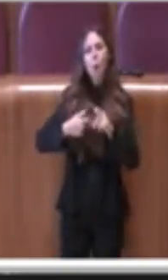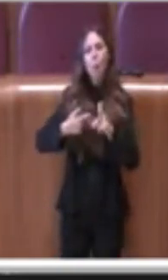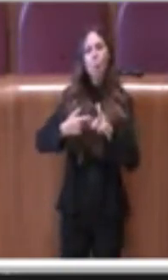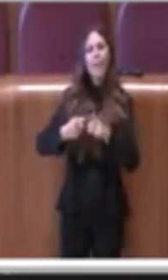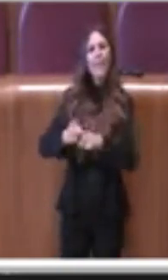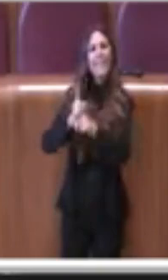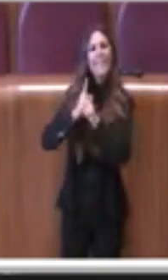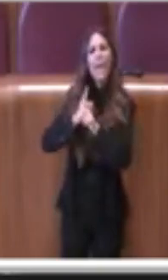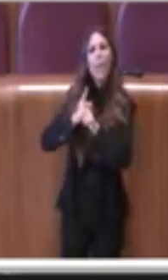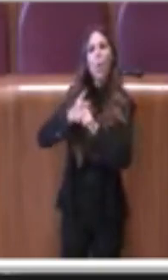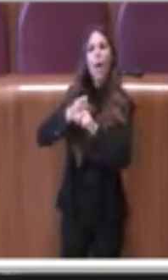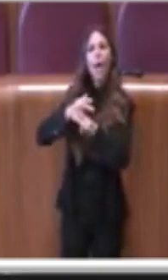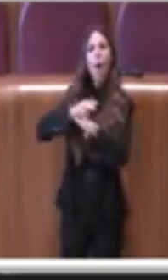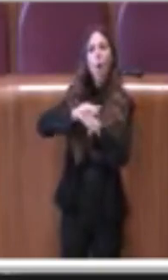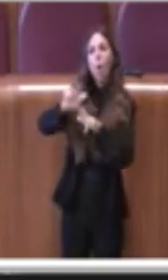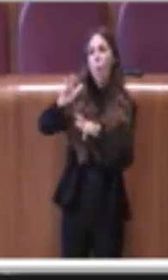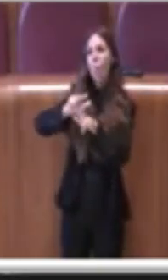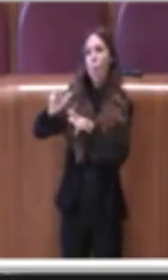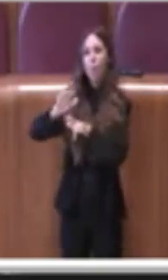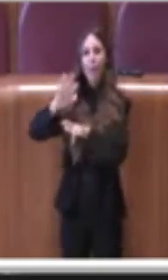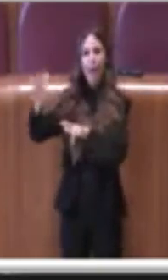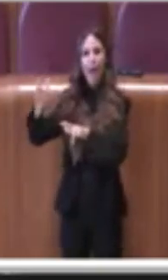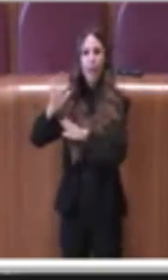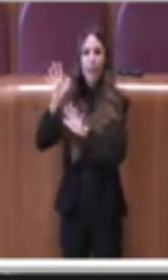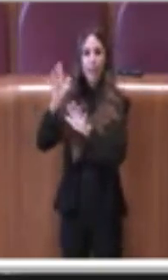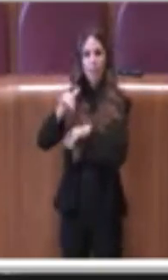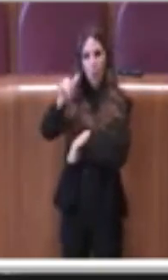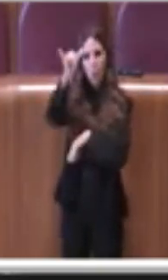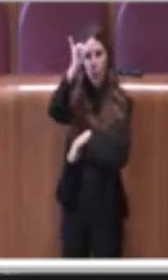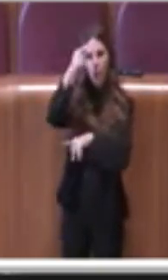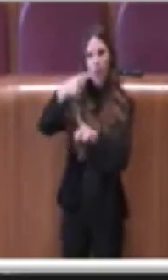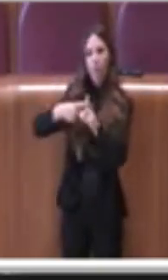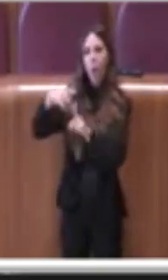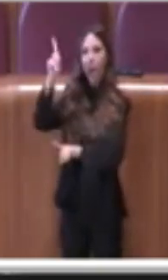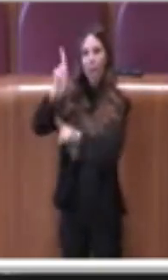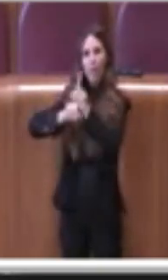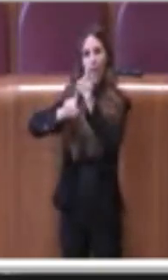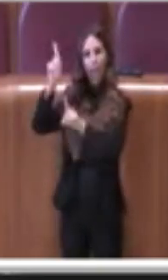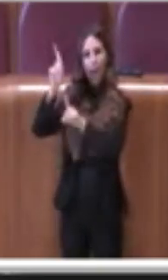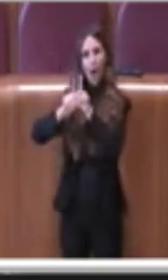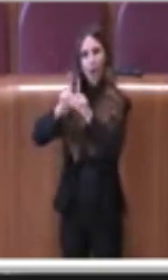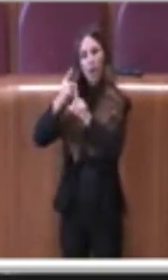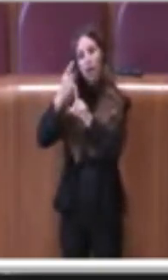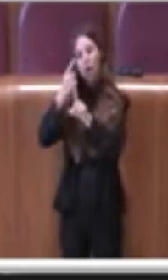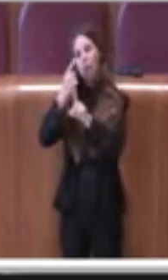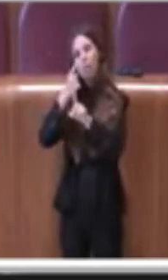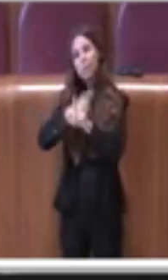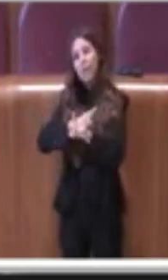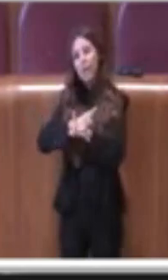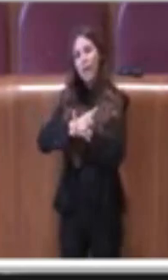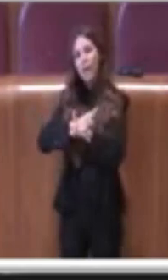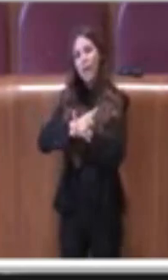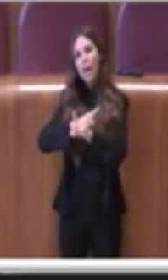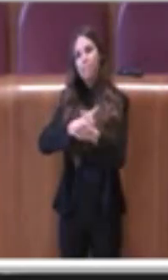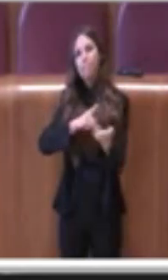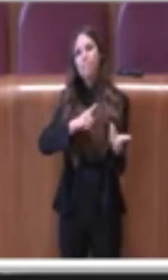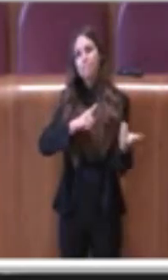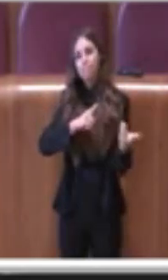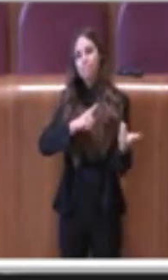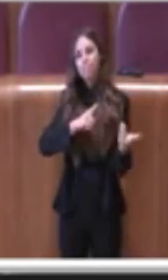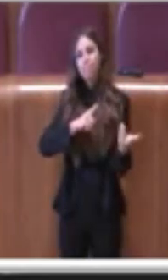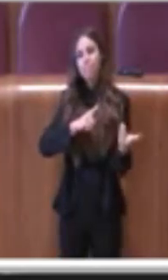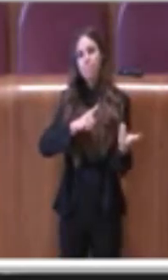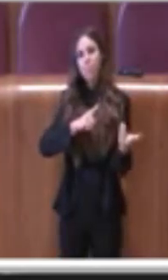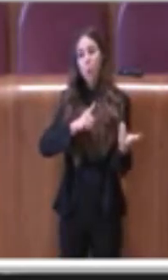per esempio Torino e Milano, e questo ovviamente tutto ciò ci ha visto appunto come dire,